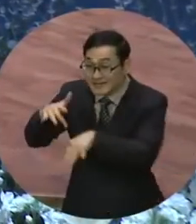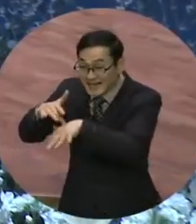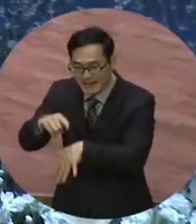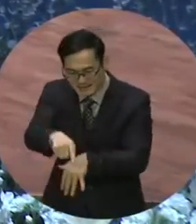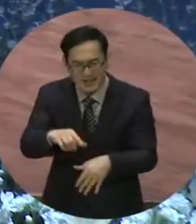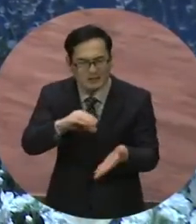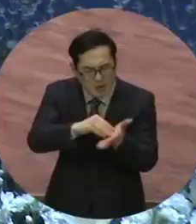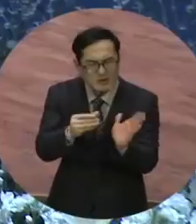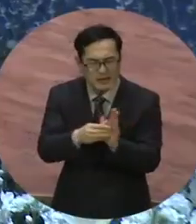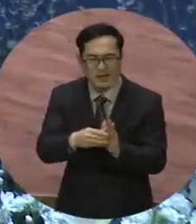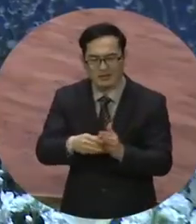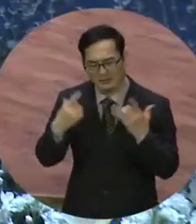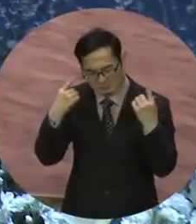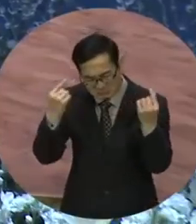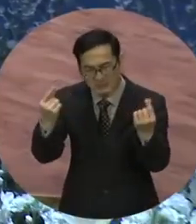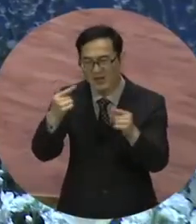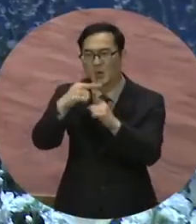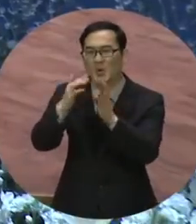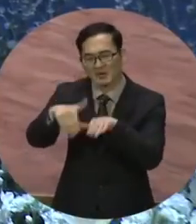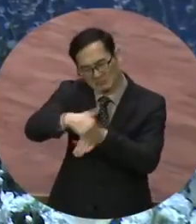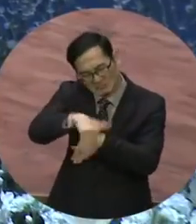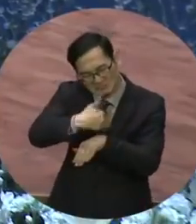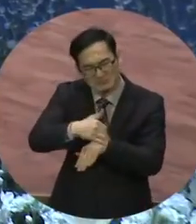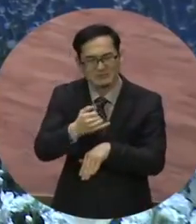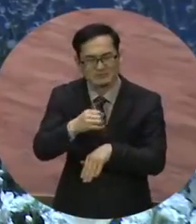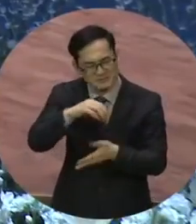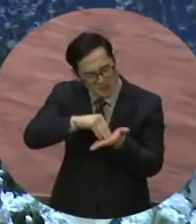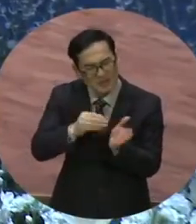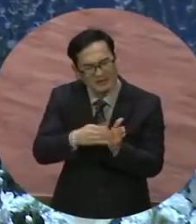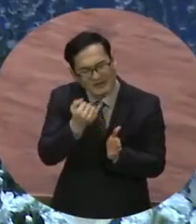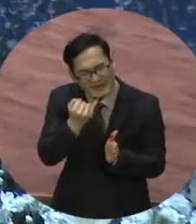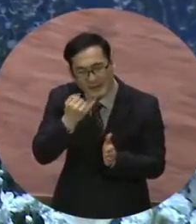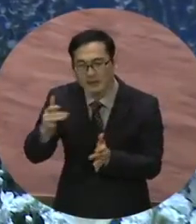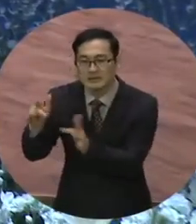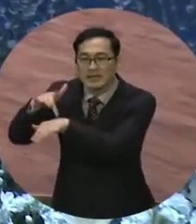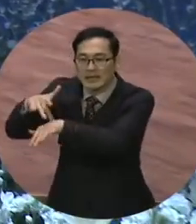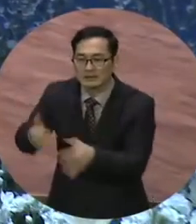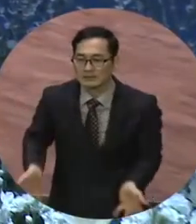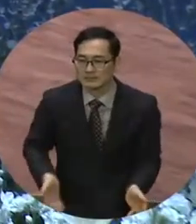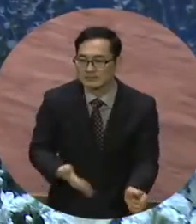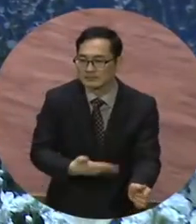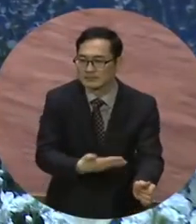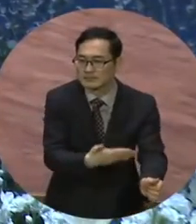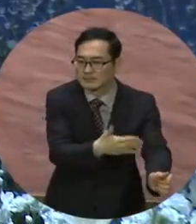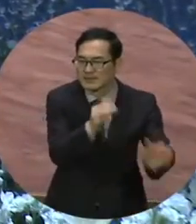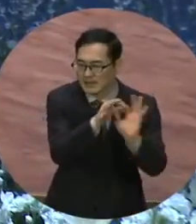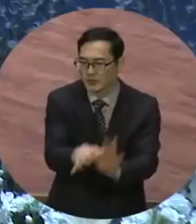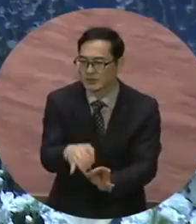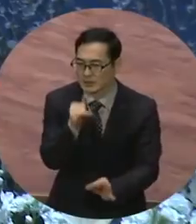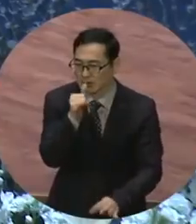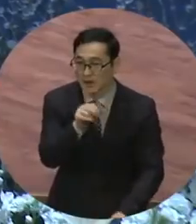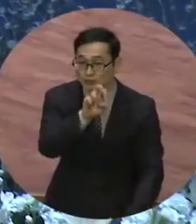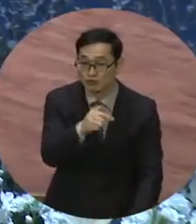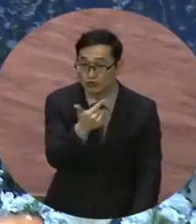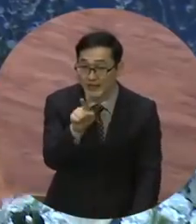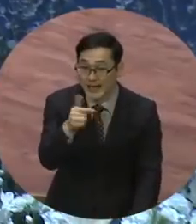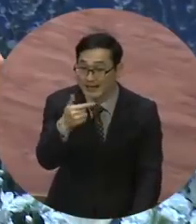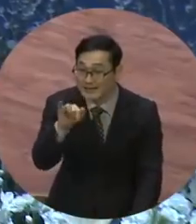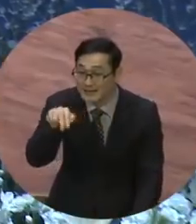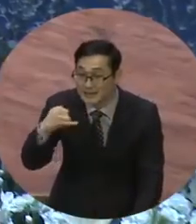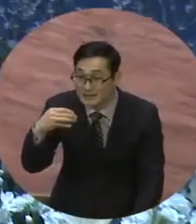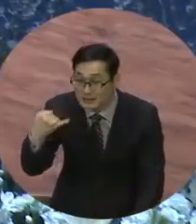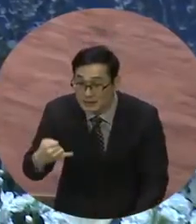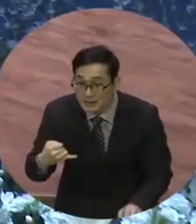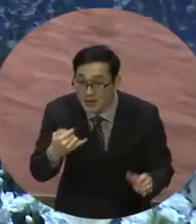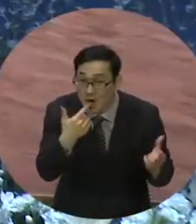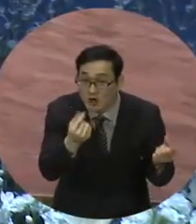살. 우리가 어떻게 본당을 이렇게 우리가 지어서 이렇게 예배드리게 됐어요? 무난이스트의 삶은 절대 이거 할